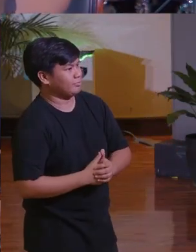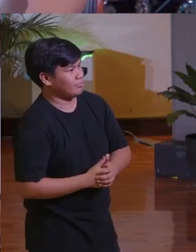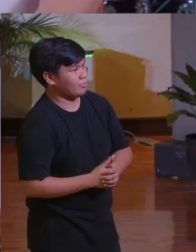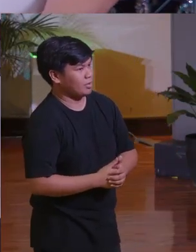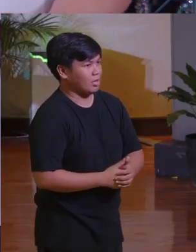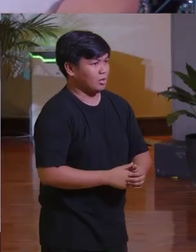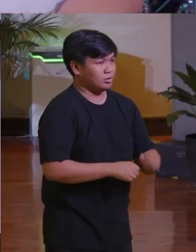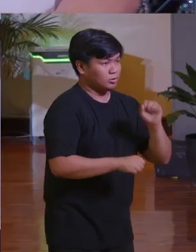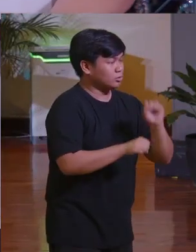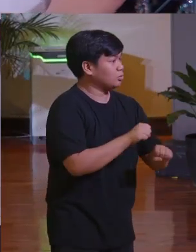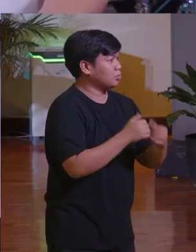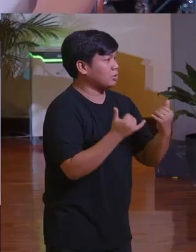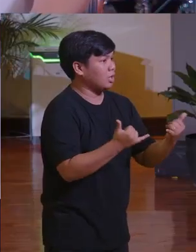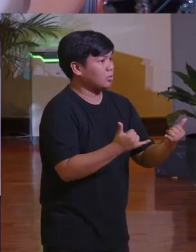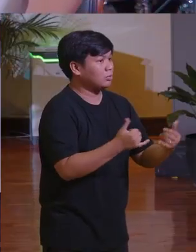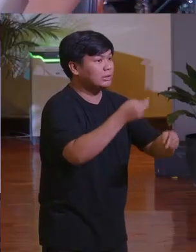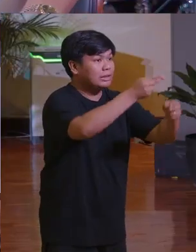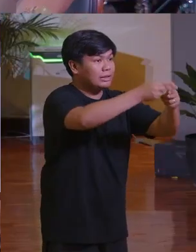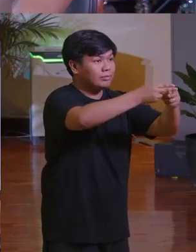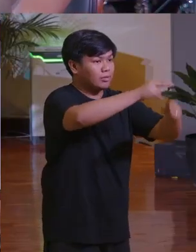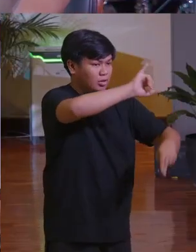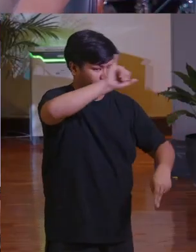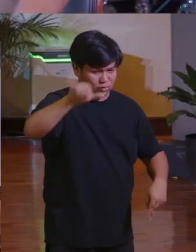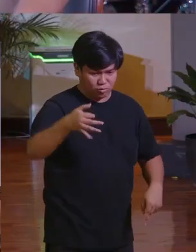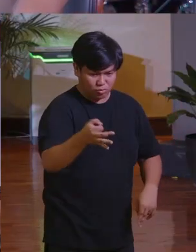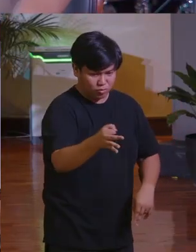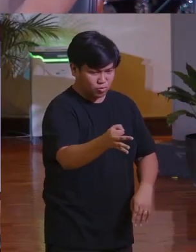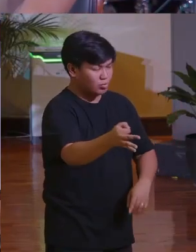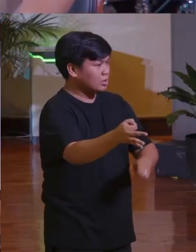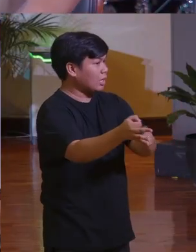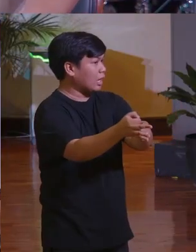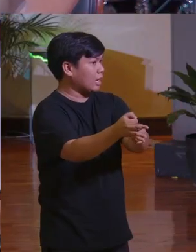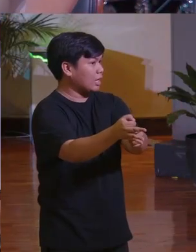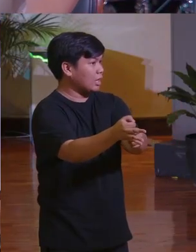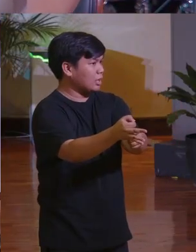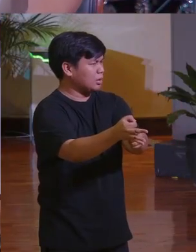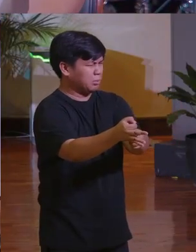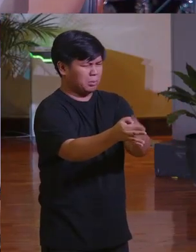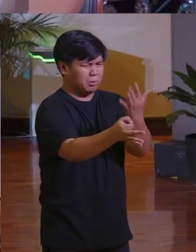Alam niyo po, yung pangalan na Jonah, ang